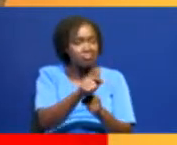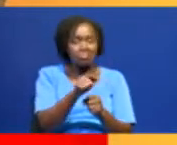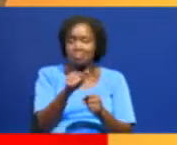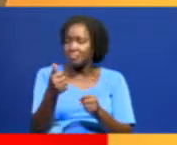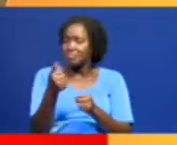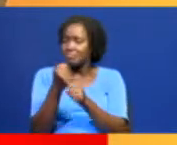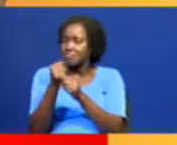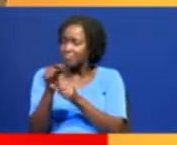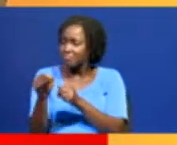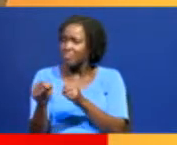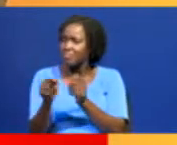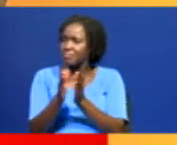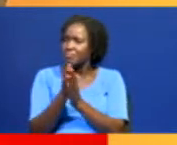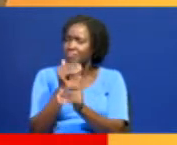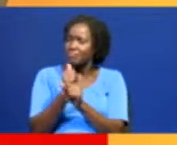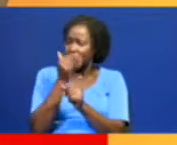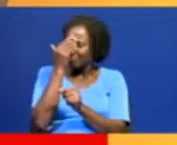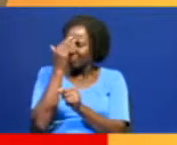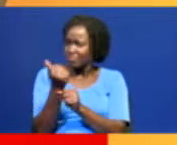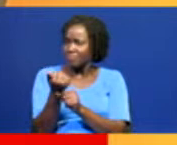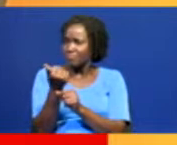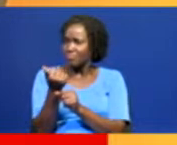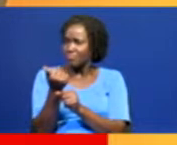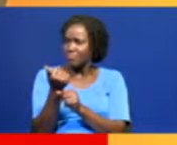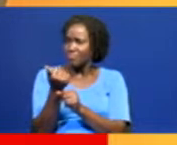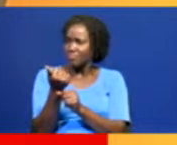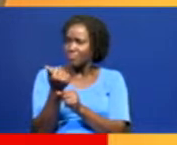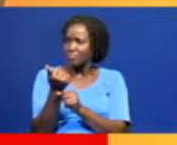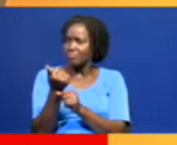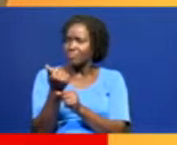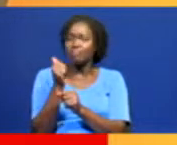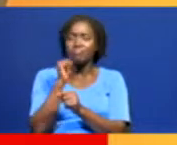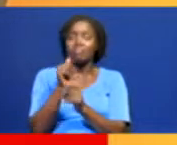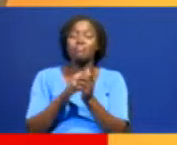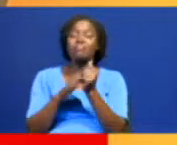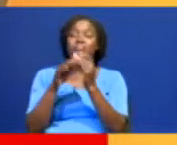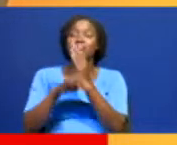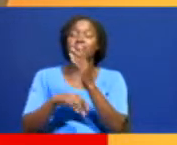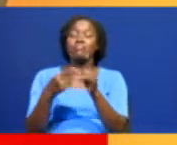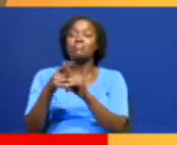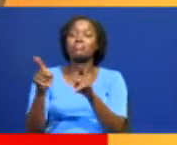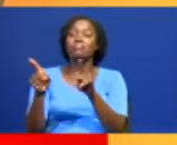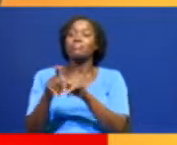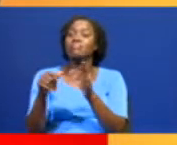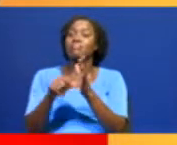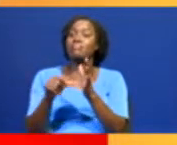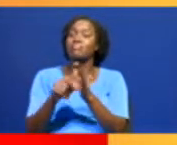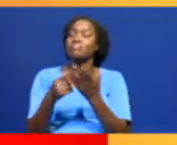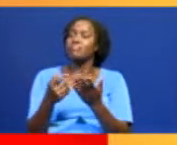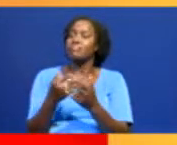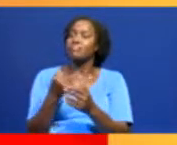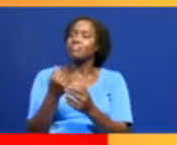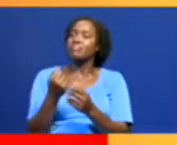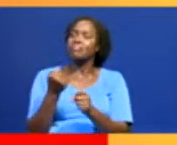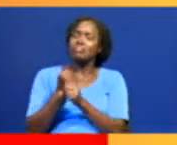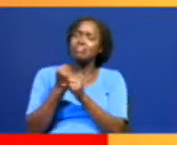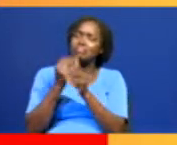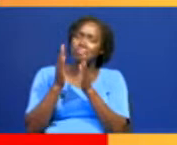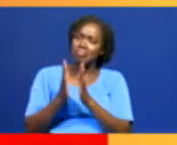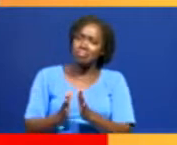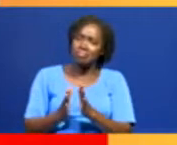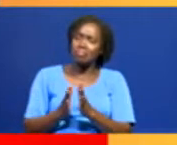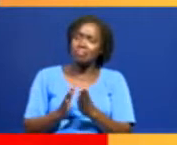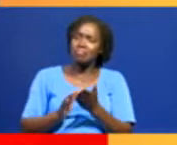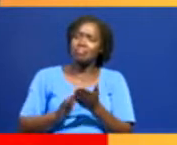imefanya hivi, imefanya kwa sababu ya maelekezo mazuri ya governor. Lakini shida bado ni ile, wafanyikazi ni wengi zaidi